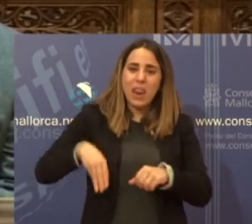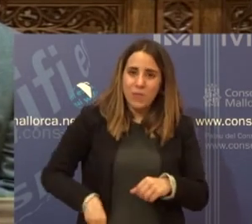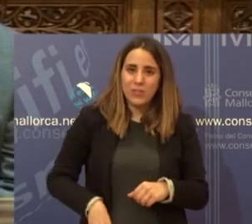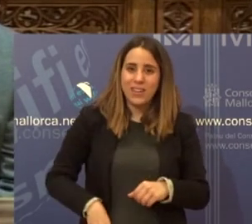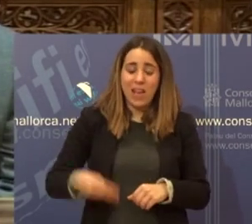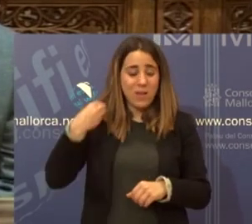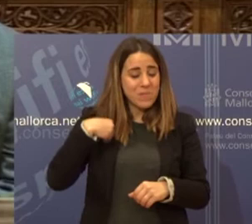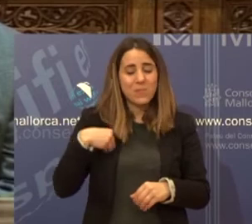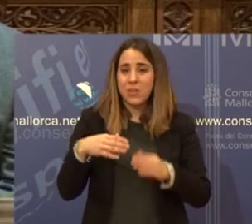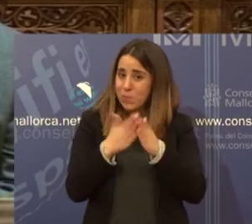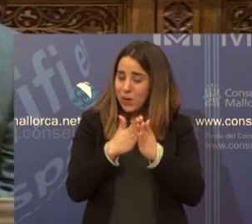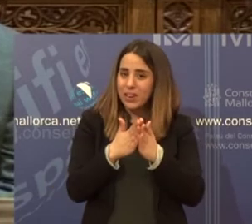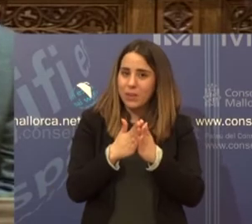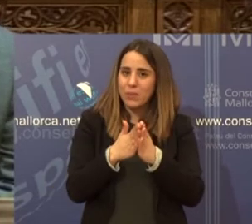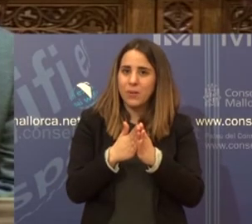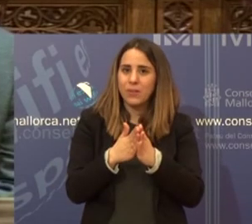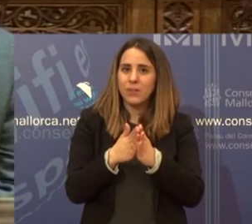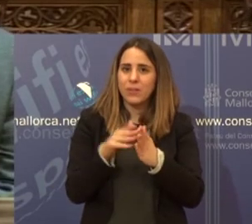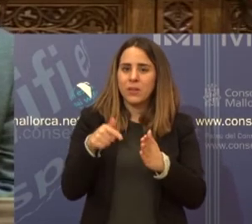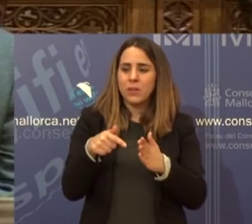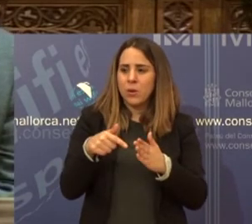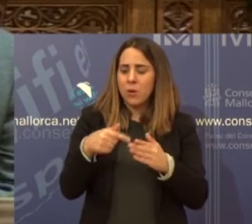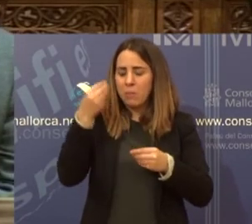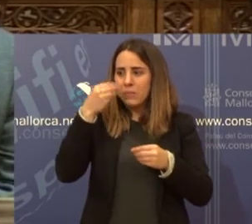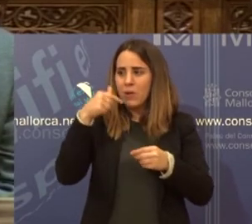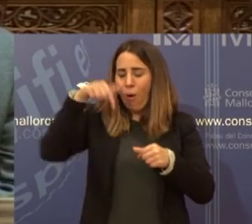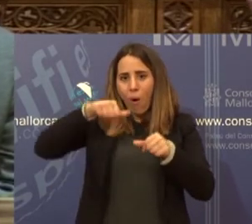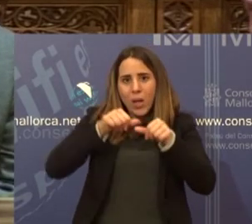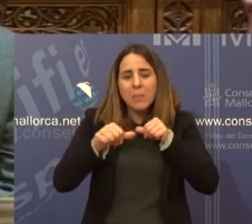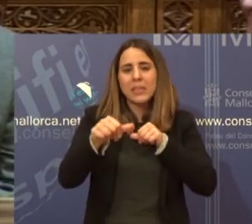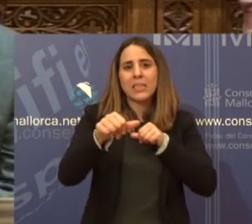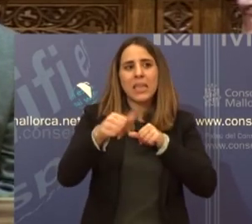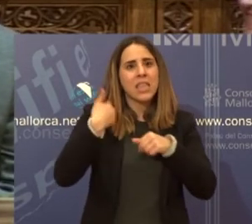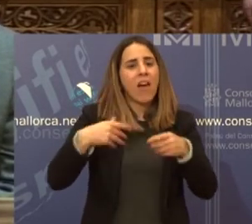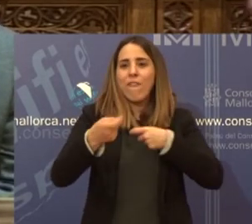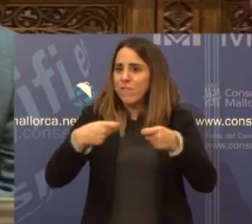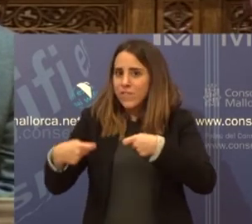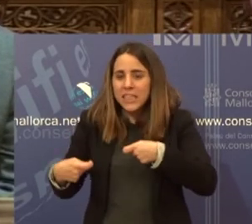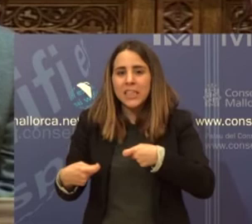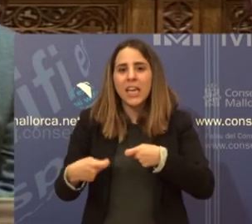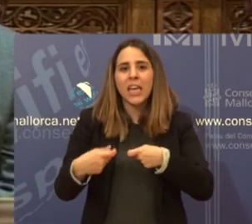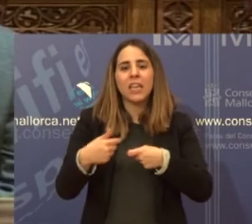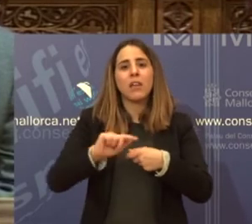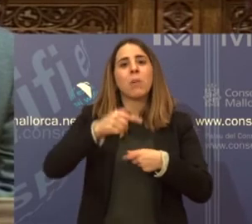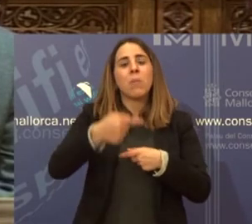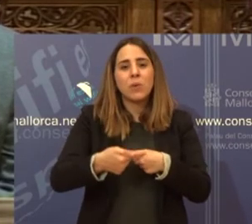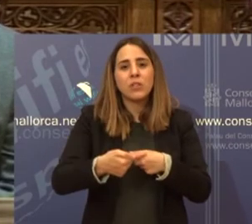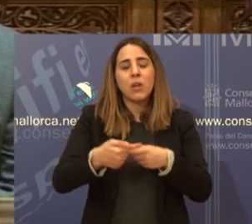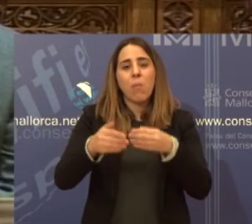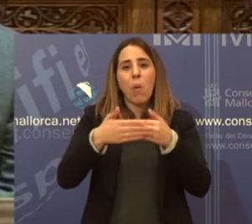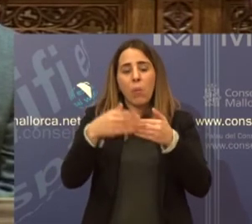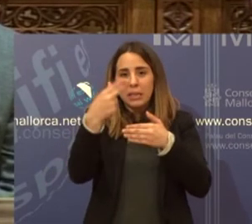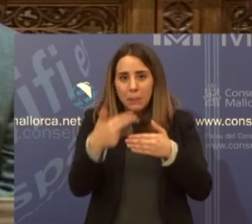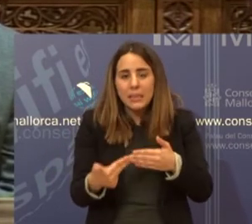butxaca. Abans parlàvem que crec que està a la venda avui aquí, a Porta Pintada, el dissabte que ve, demà